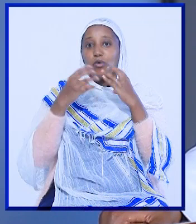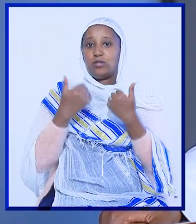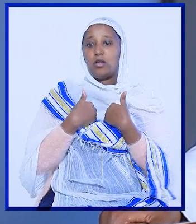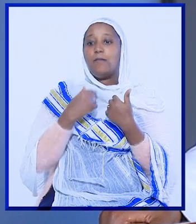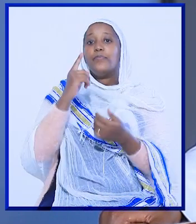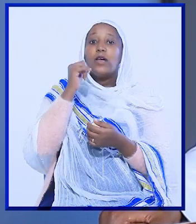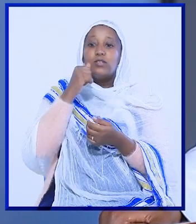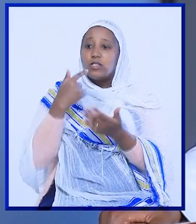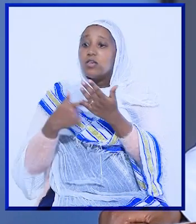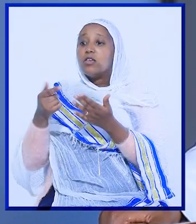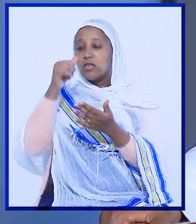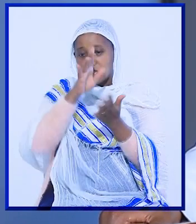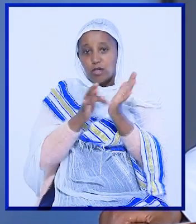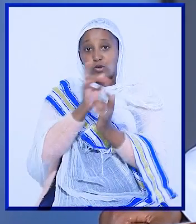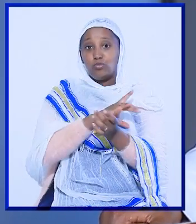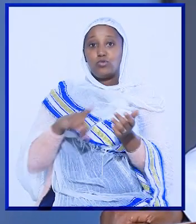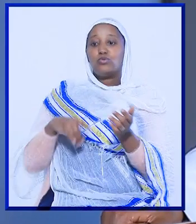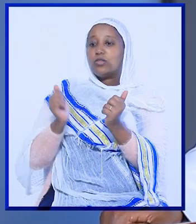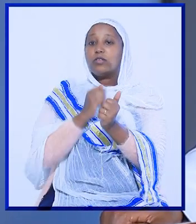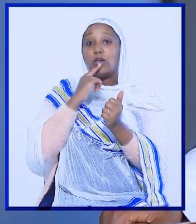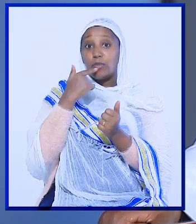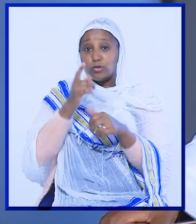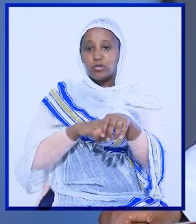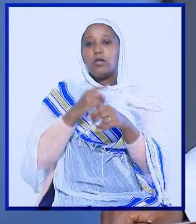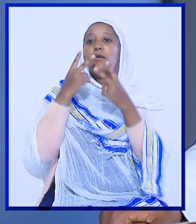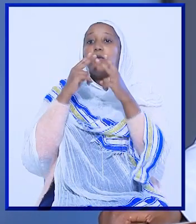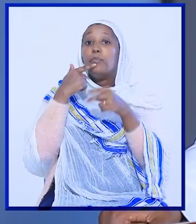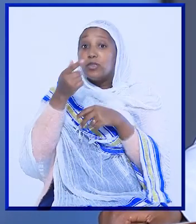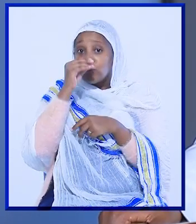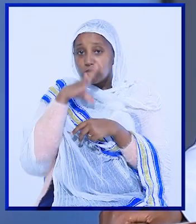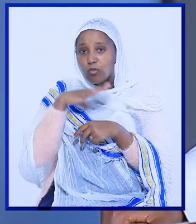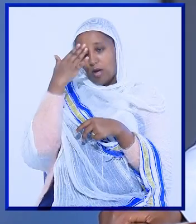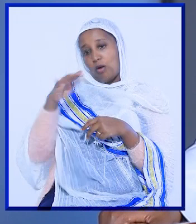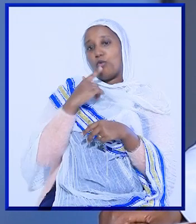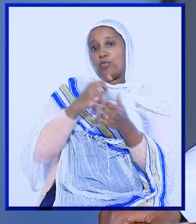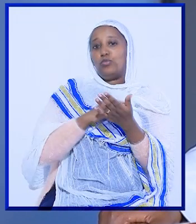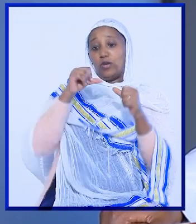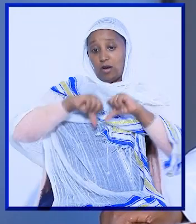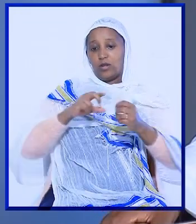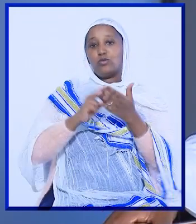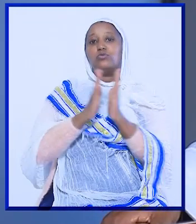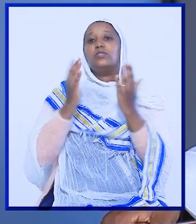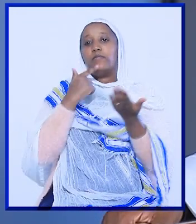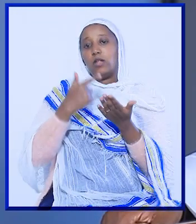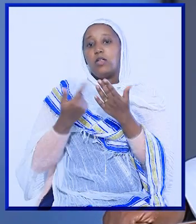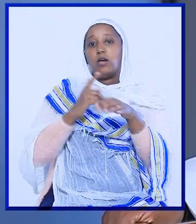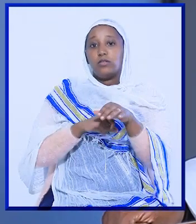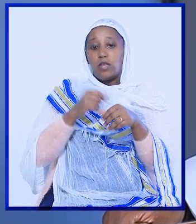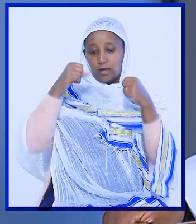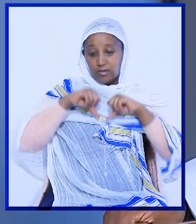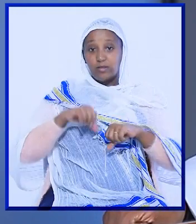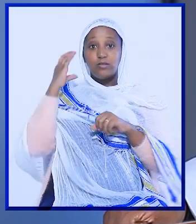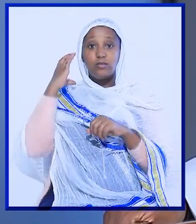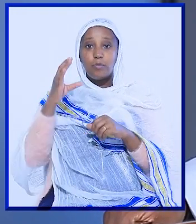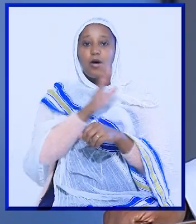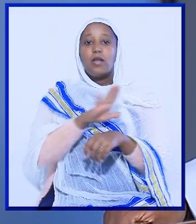ሰው ከገሊላ ወገን የሆነ የናዝሬቱ ኢየሱስ ተከታይ ነው ባለችው ጊዜ የምትዩን ሰው አላውቀውም ብሎ እንደ ካደው ቅዱስ መጽሐፍ ይነግረናል። ነገር ግን